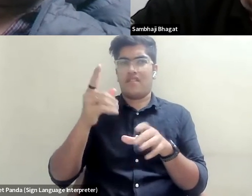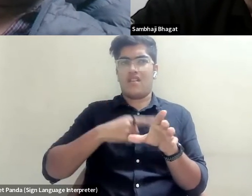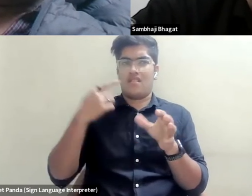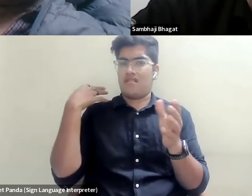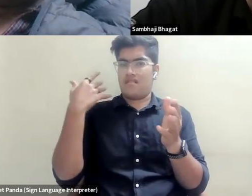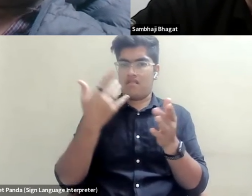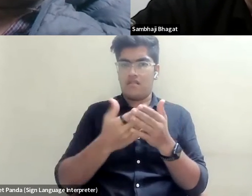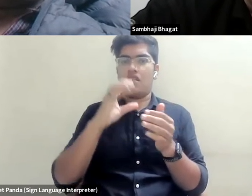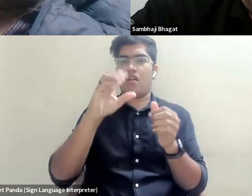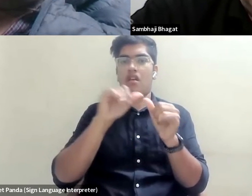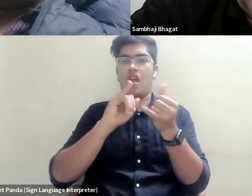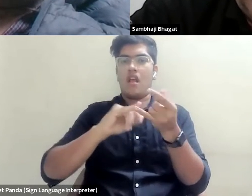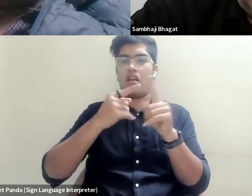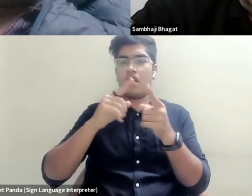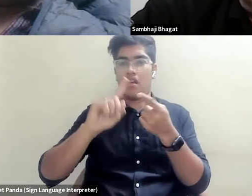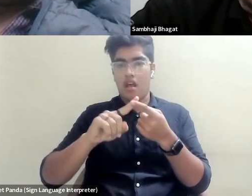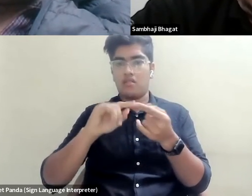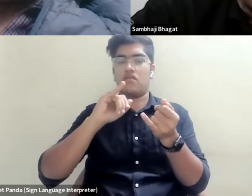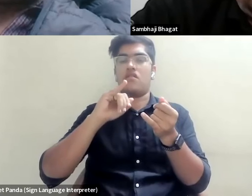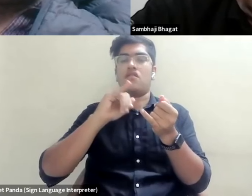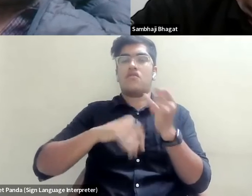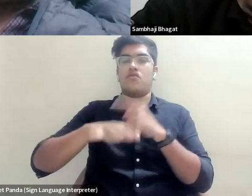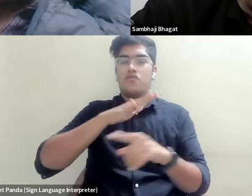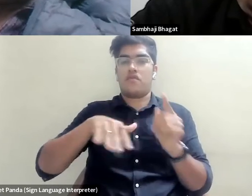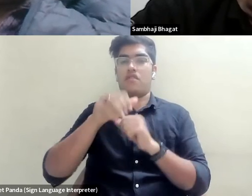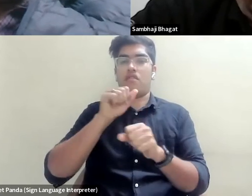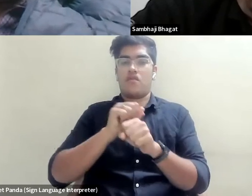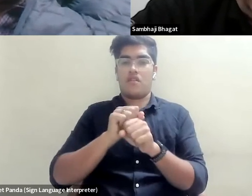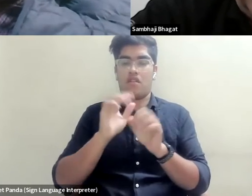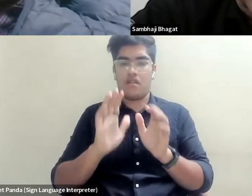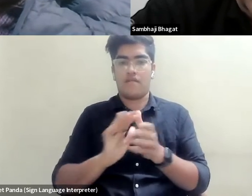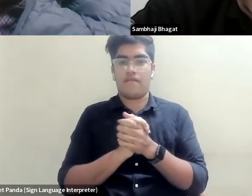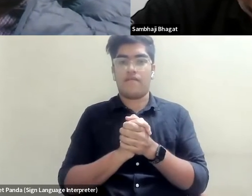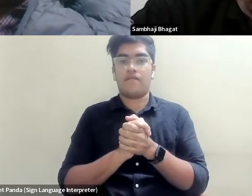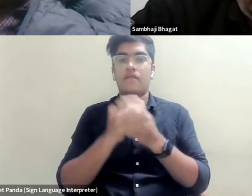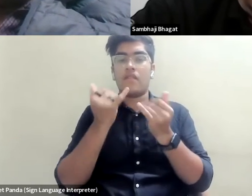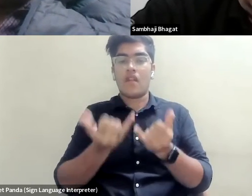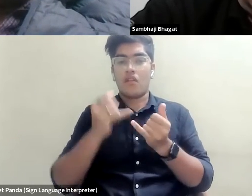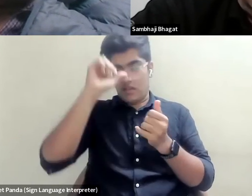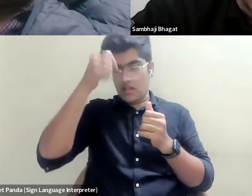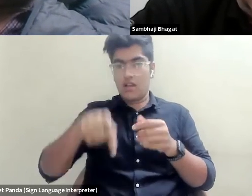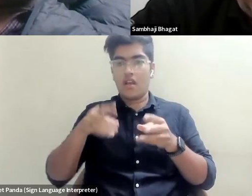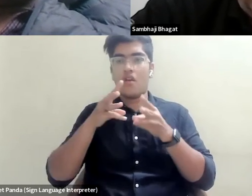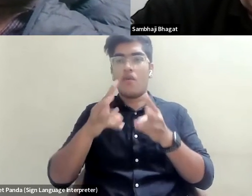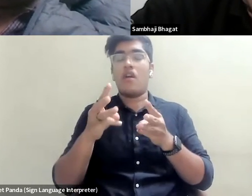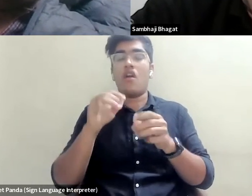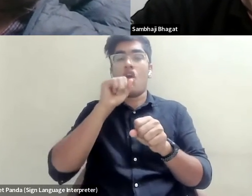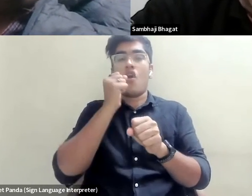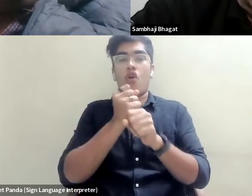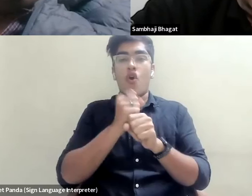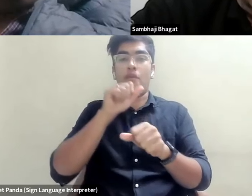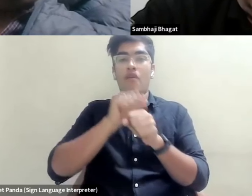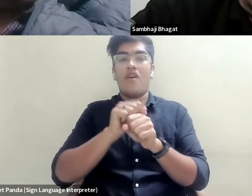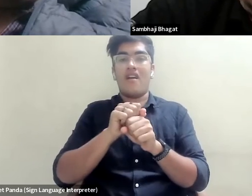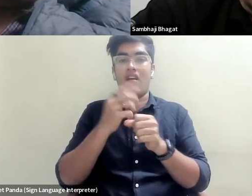कास्ट सोसाइटी है। यहाँ जो तरीका है शासन करने का तरीका और शोषण करने